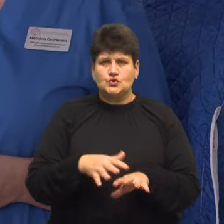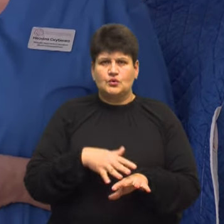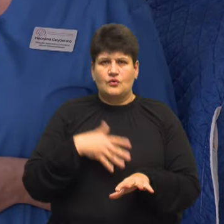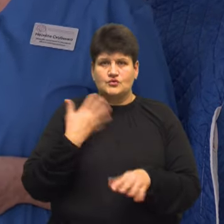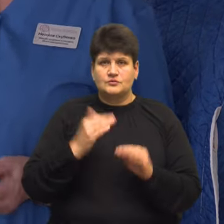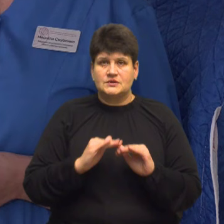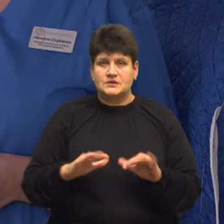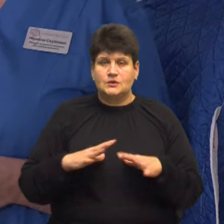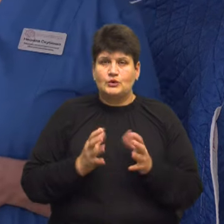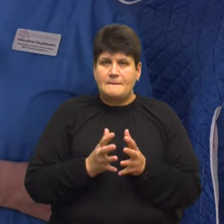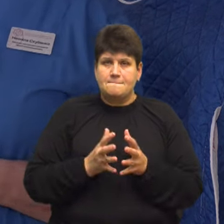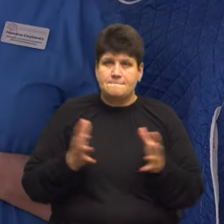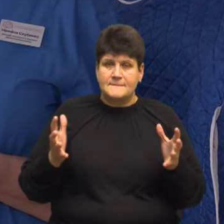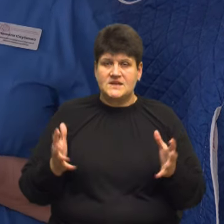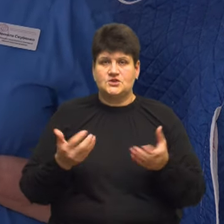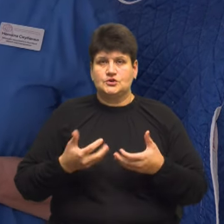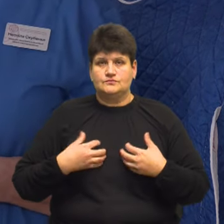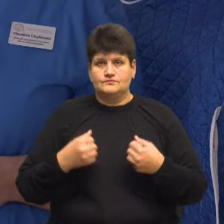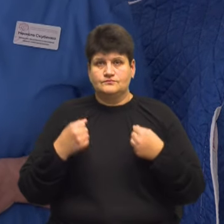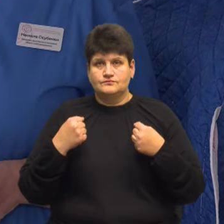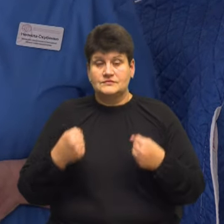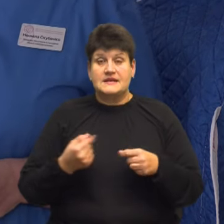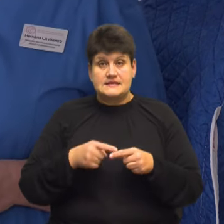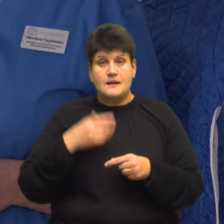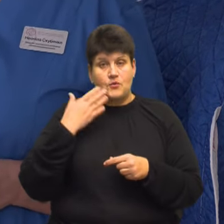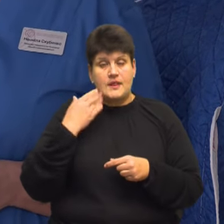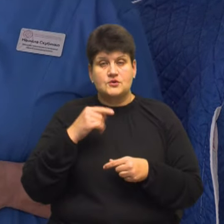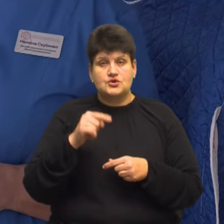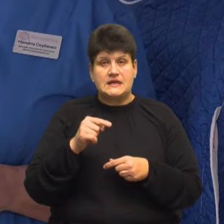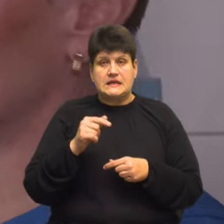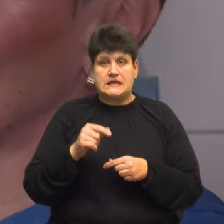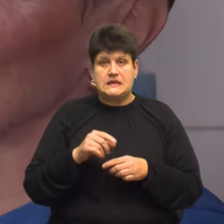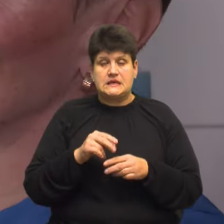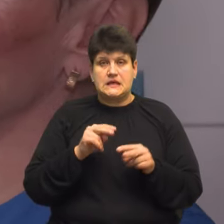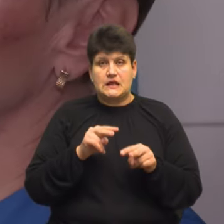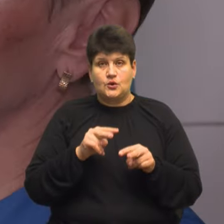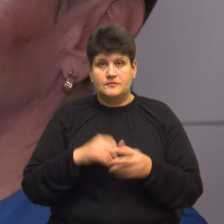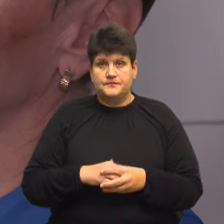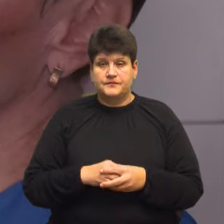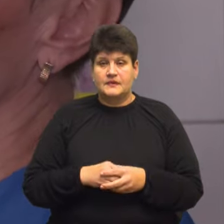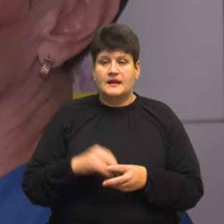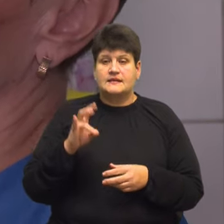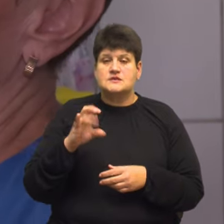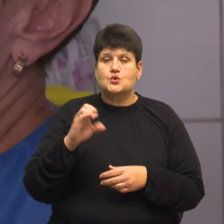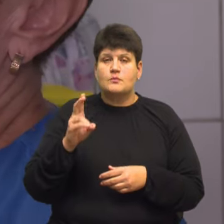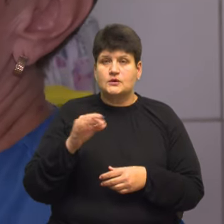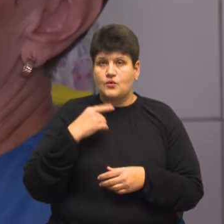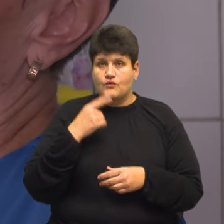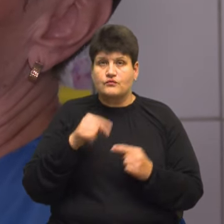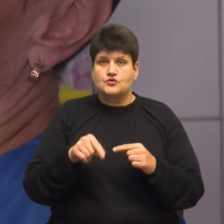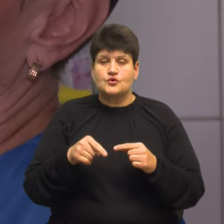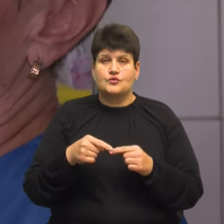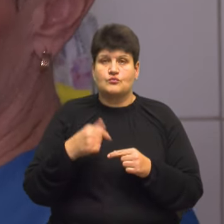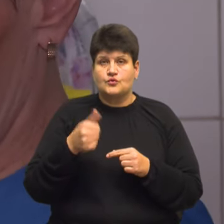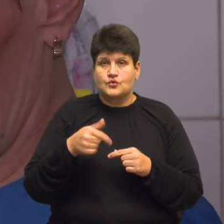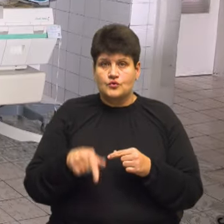дітки були більш зріліші, і це полегшує їхнє виходжування. Неля Скубенко каже, цьогоріч у відділенні інтенсивної